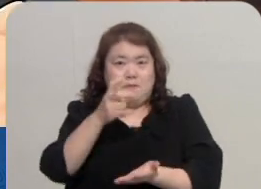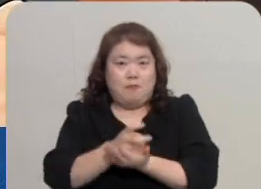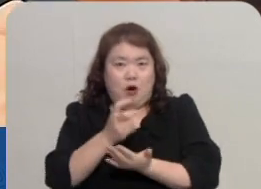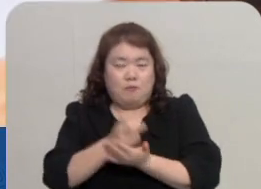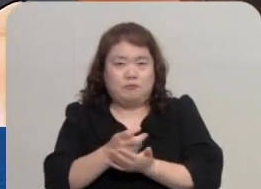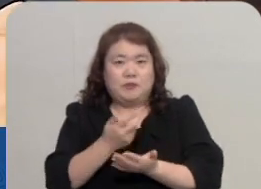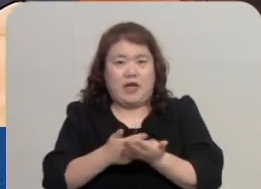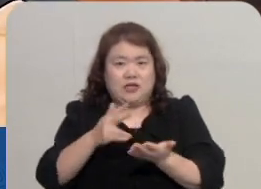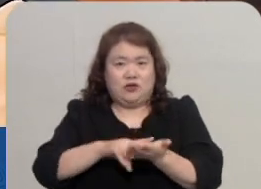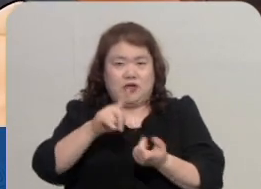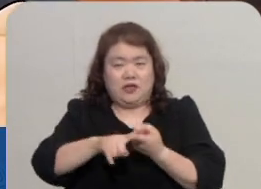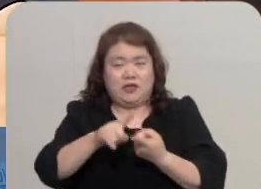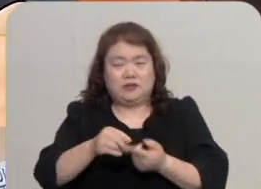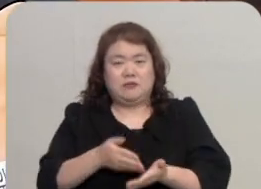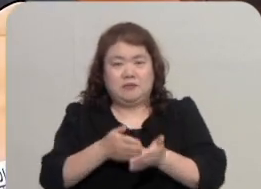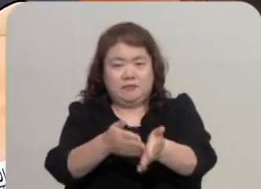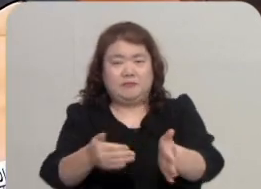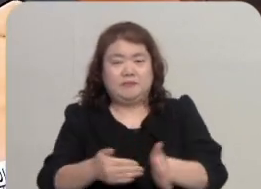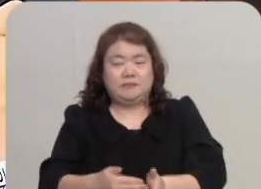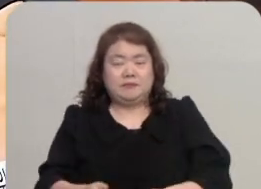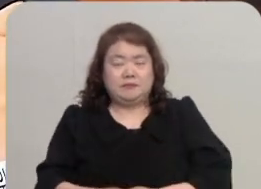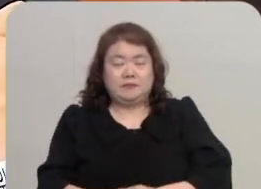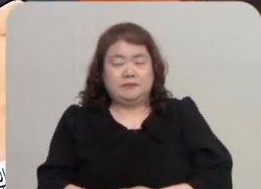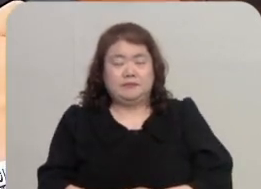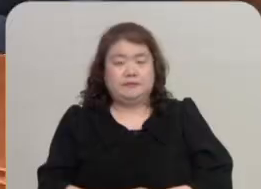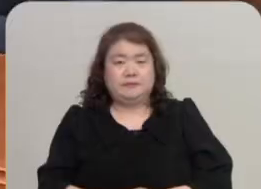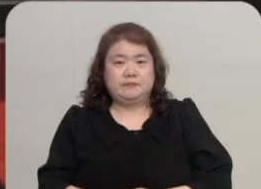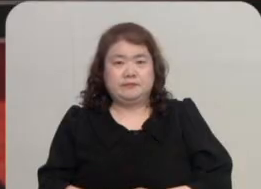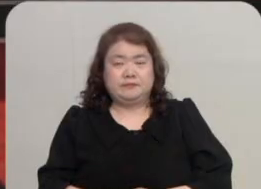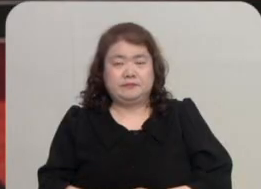개정 법률안 등을 발의했습니다.